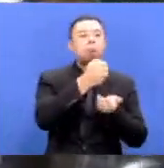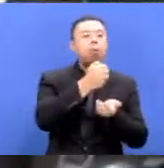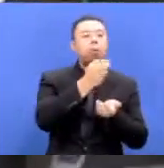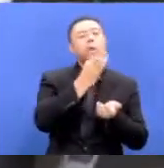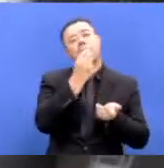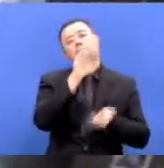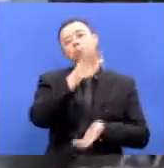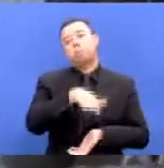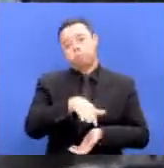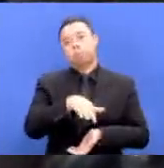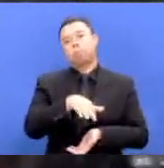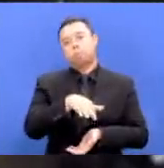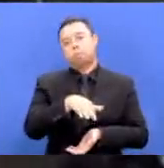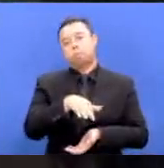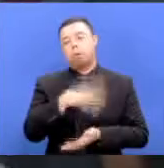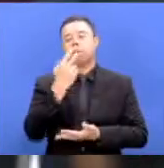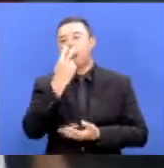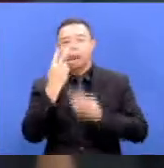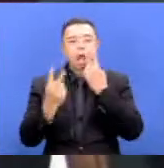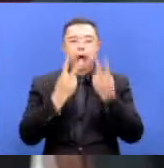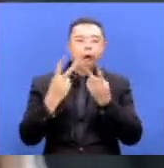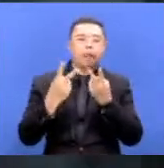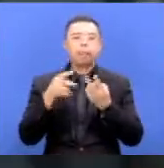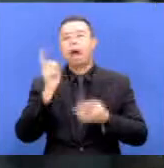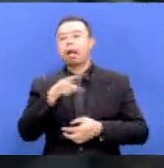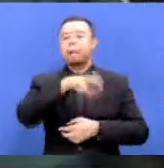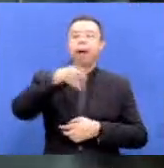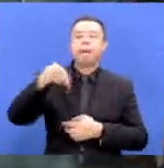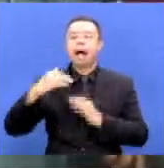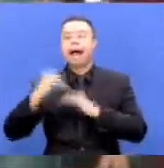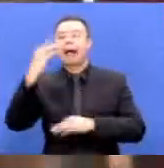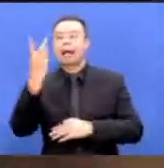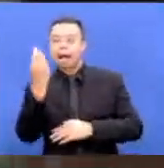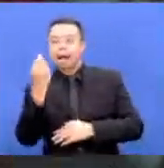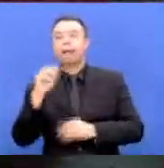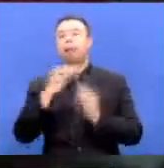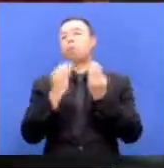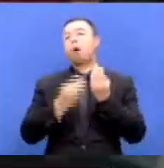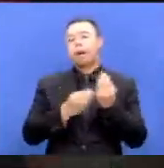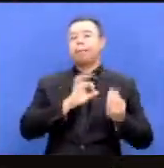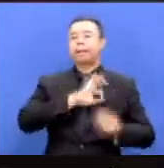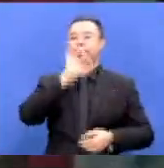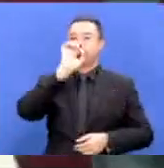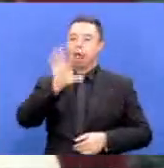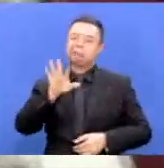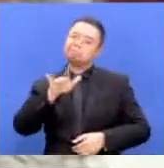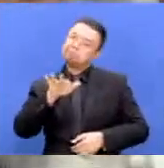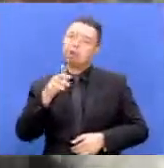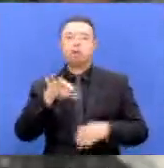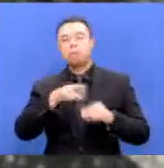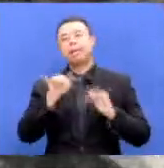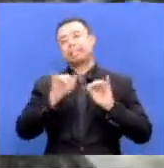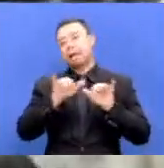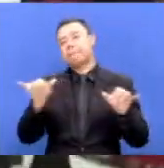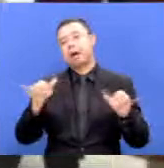turun. Meski mendapati beberapa komoditas mengalami kenaikan, Wakil Presiden mengatakan kenaikan tersebut masih terhitung wajar